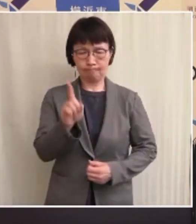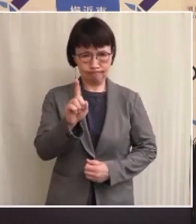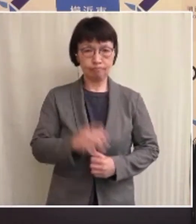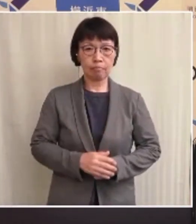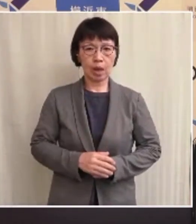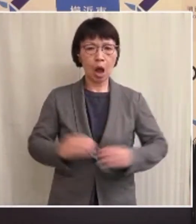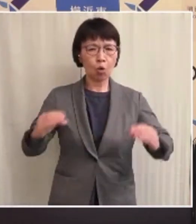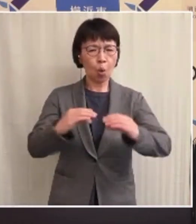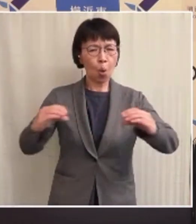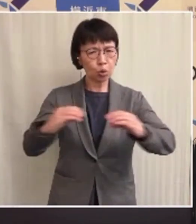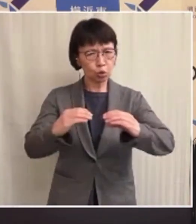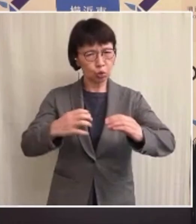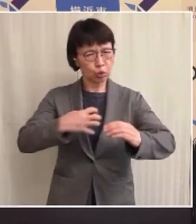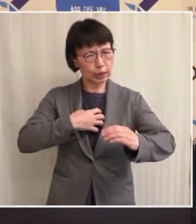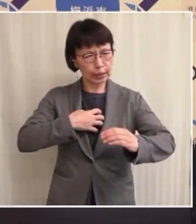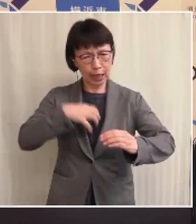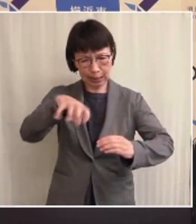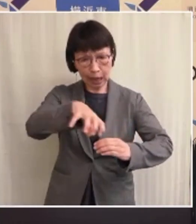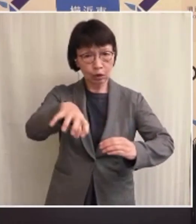所を抽出